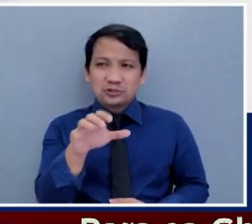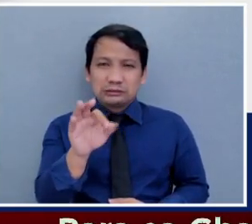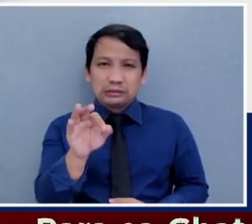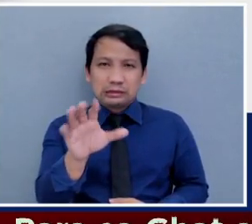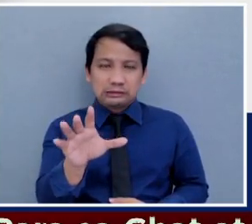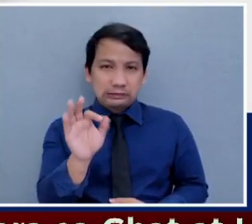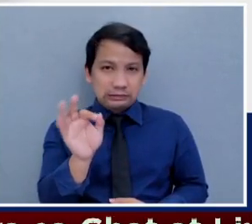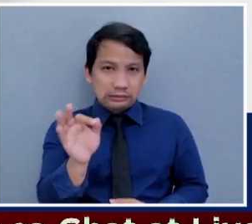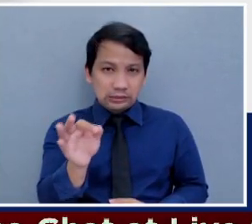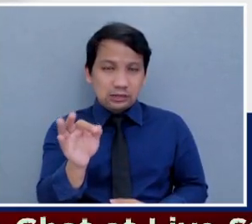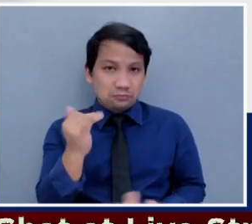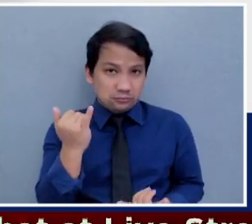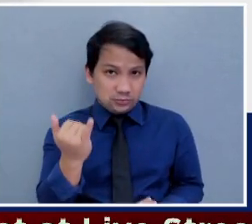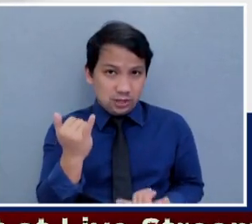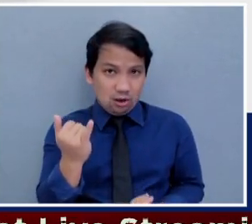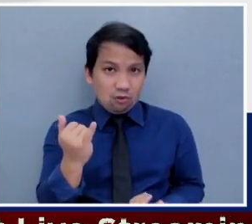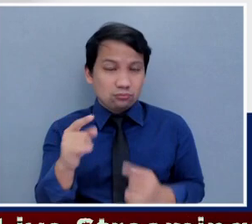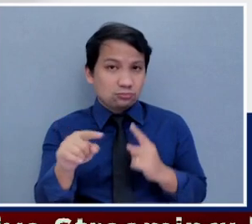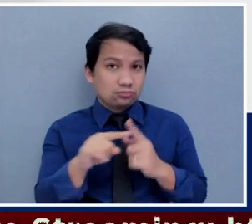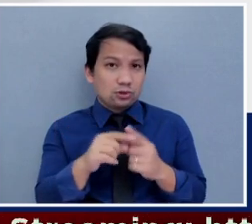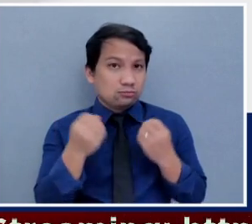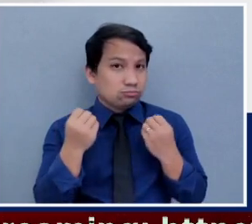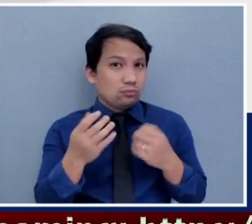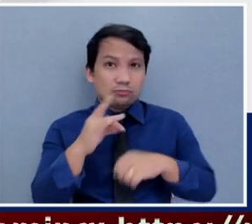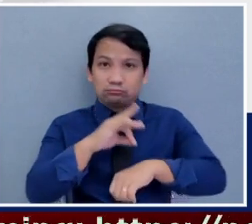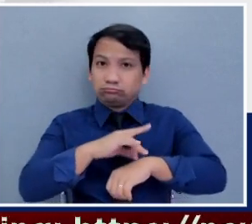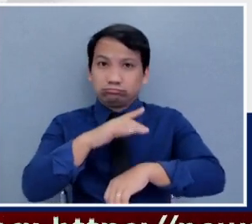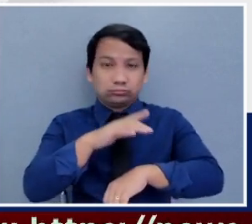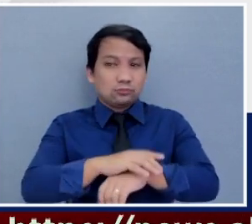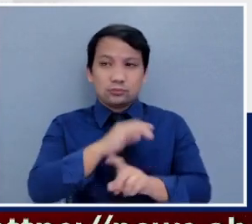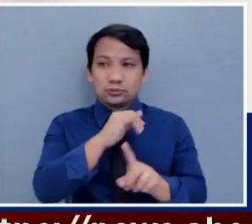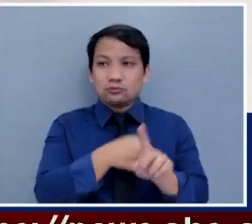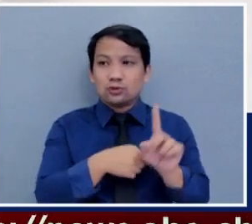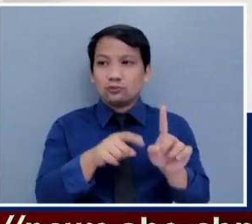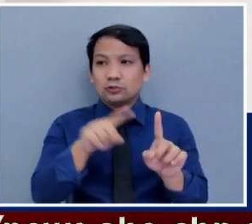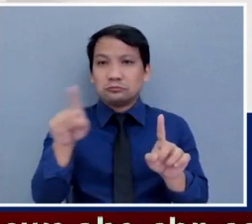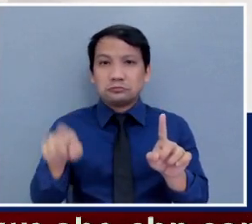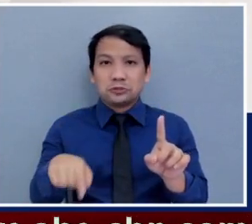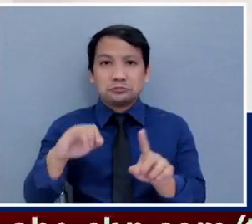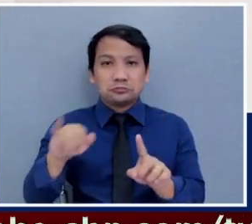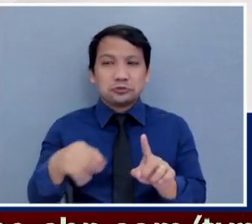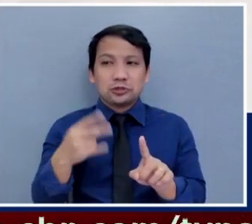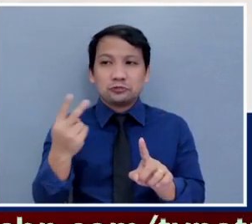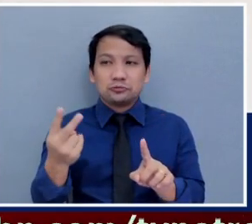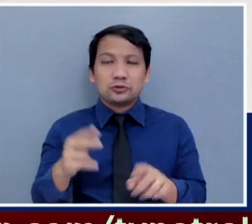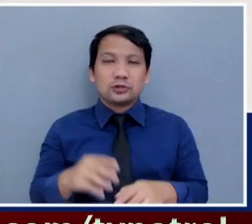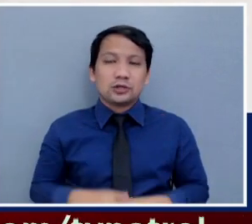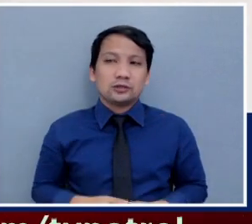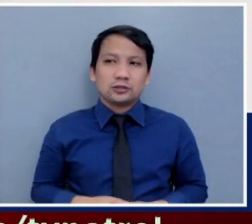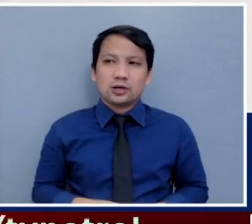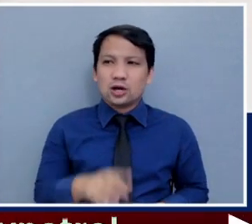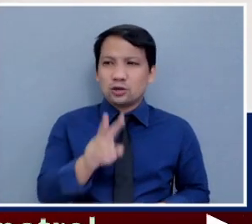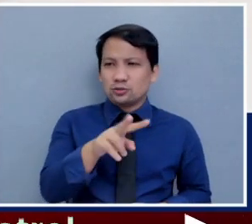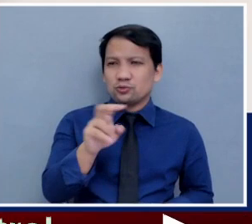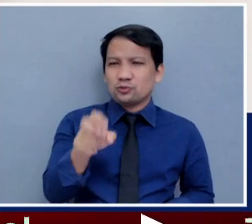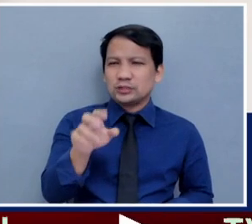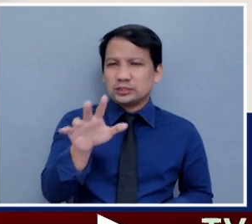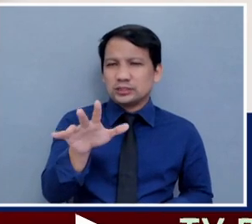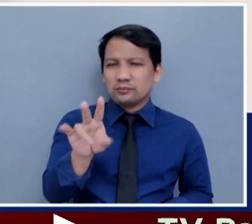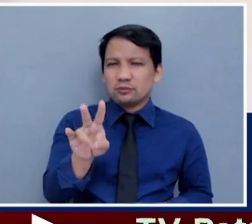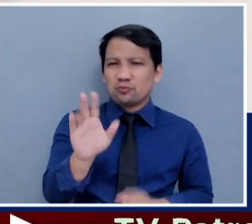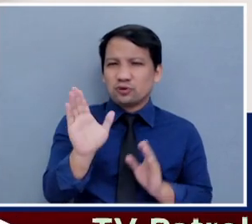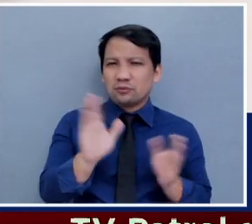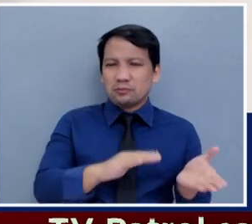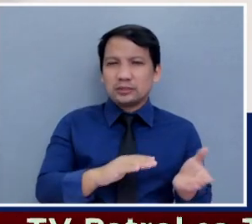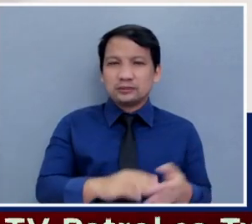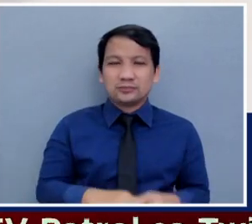65,190 na kaso ang naitala mula January 1 hanggang July 2. Samantalang 274 na ang namatay sa loob